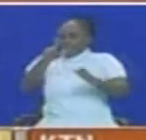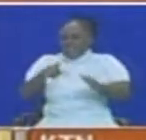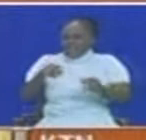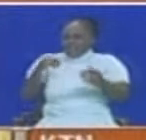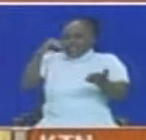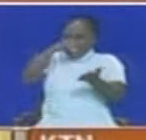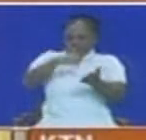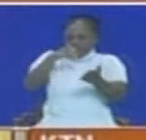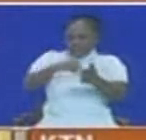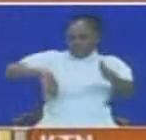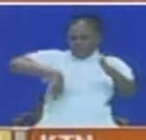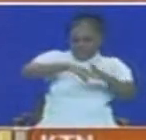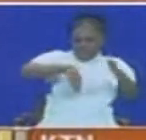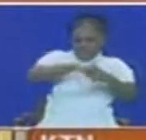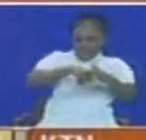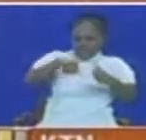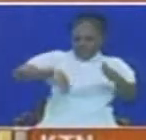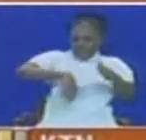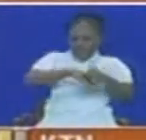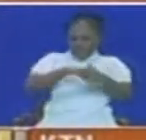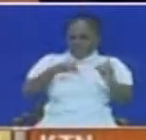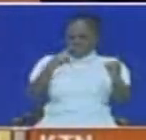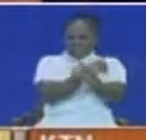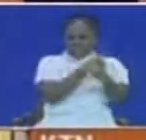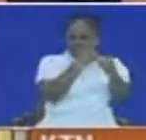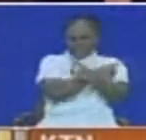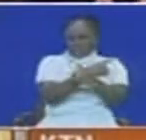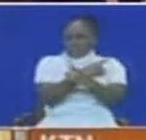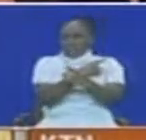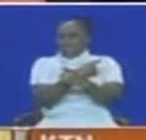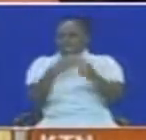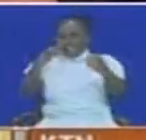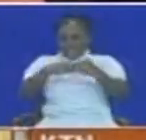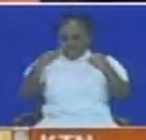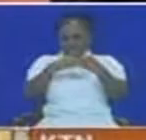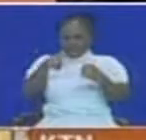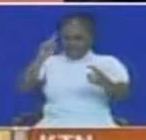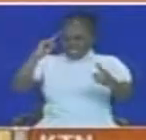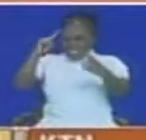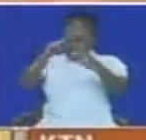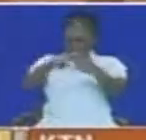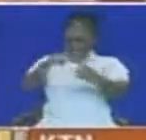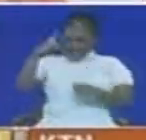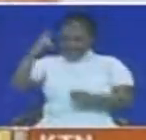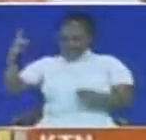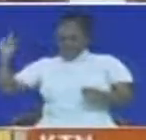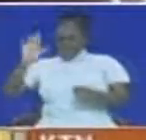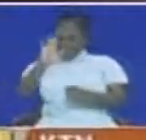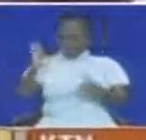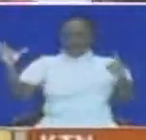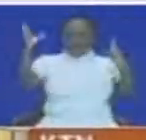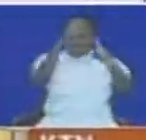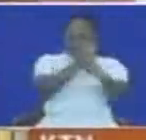na mchezo wa soka na akachezea timu za Mwenge FC na Kibera Hamlets akiwa na nia ya kutimiza ndoto zake. Hata